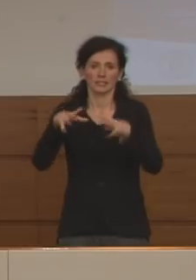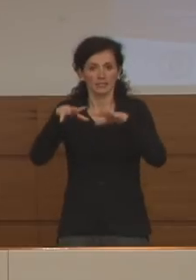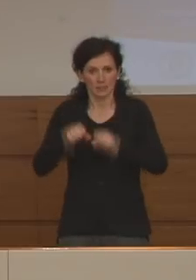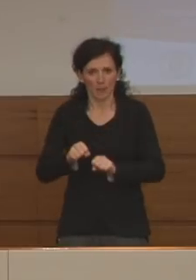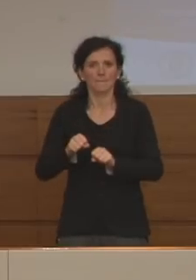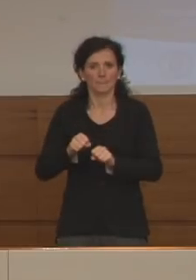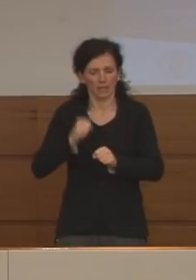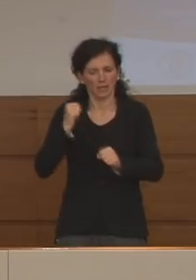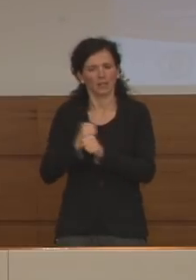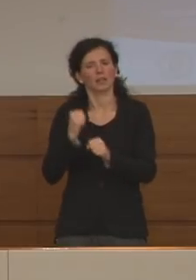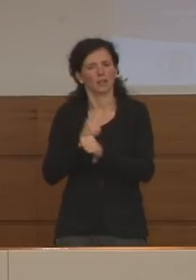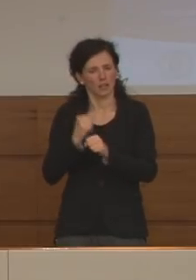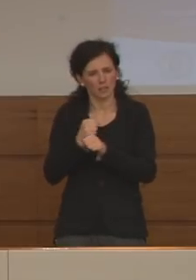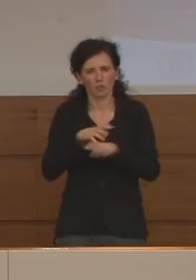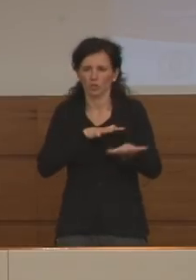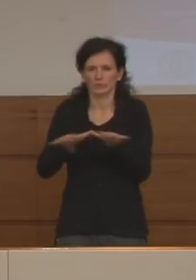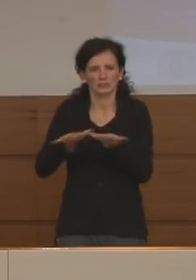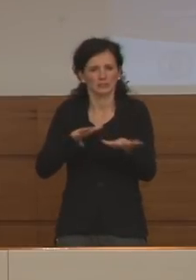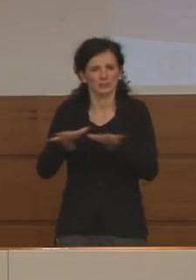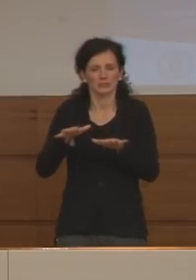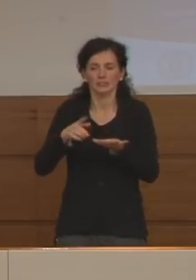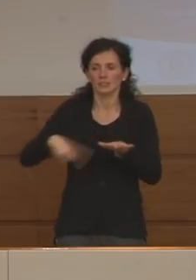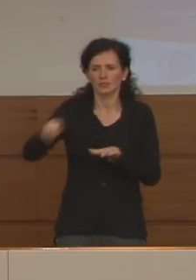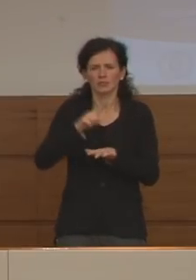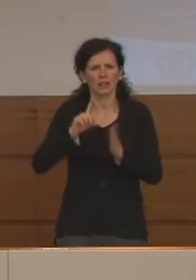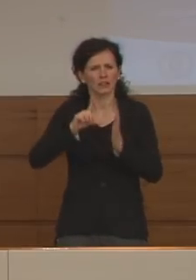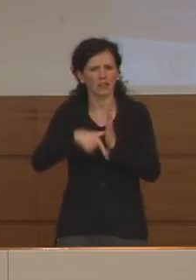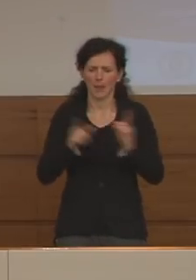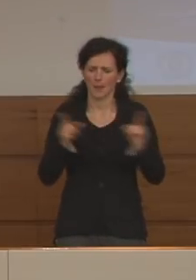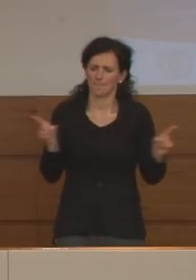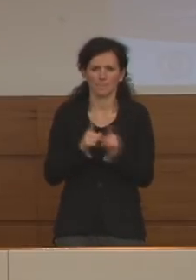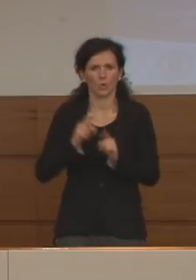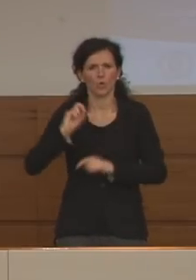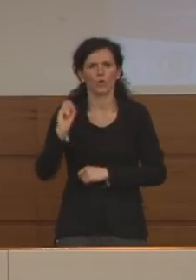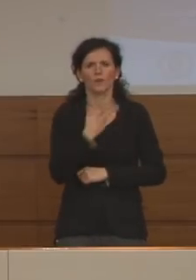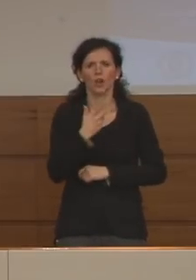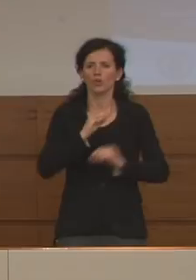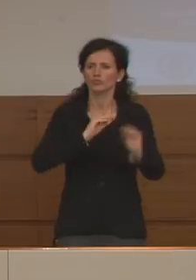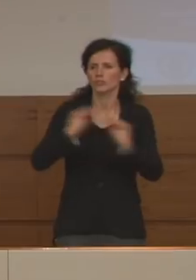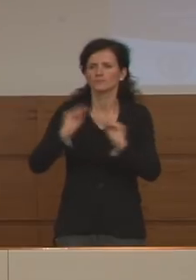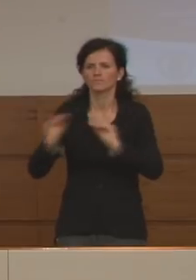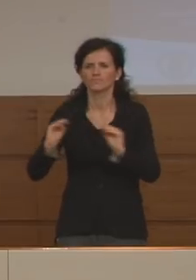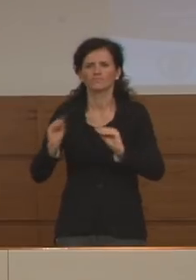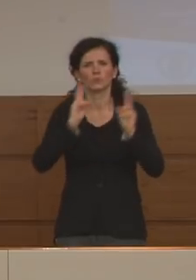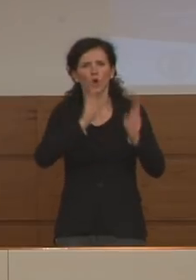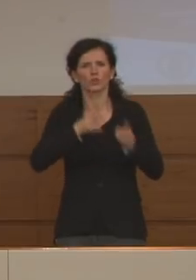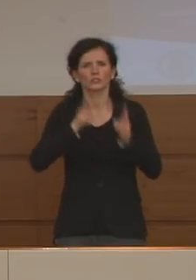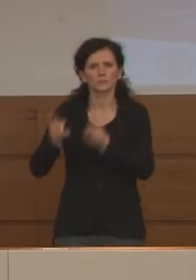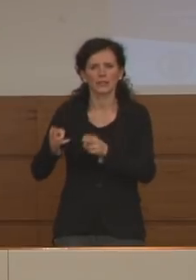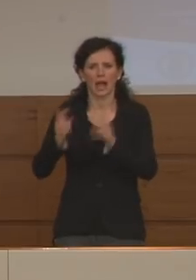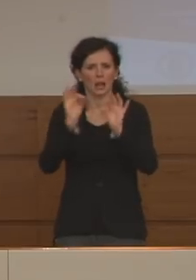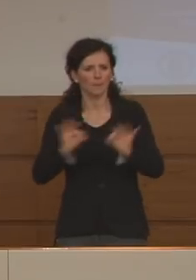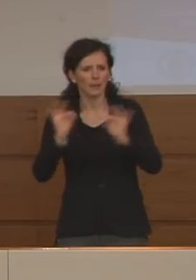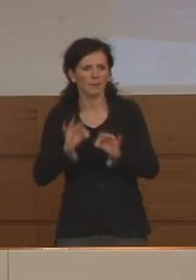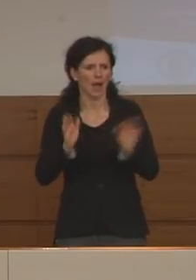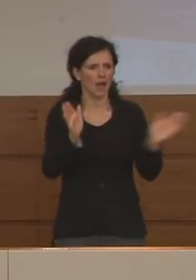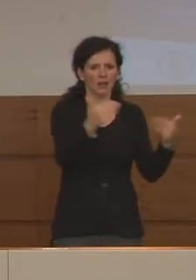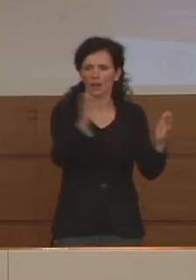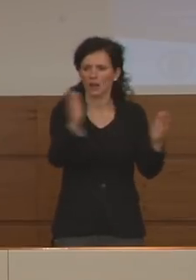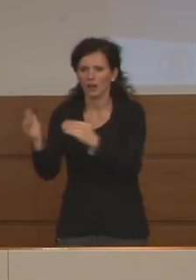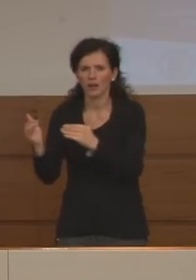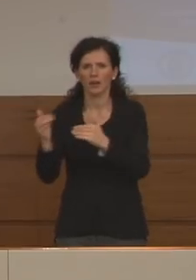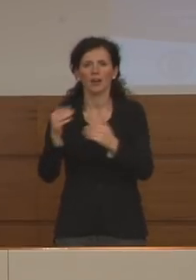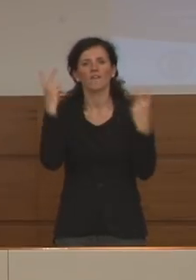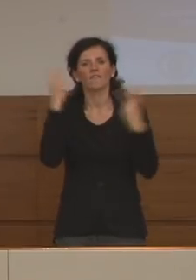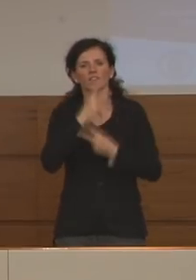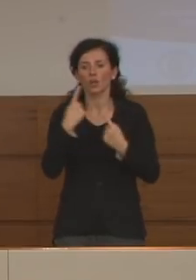sono quelli che hanno dovuto allestire in tempi brevissimi degli ospedali che non si erano si erano visti solo